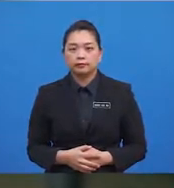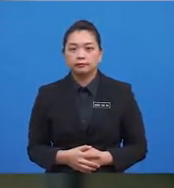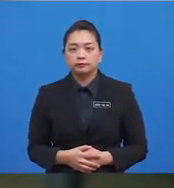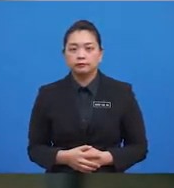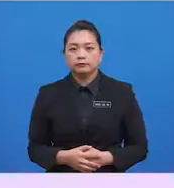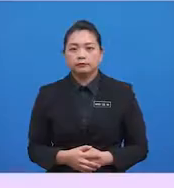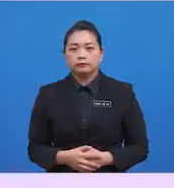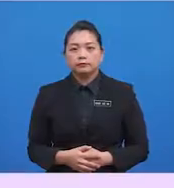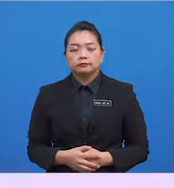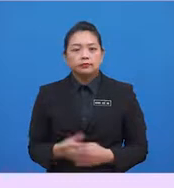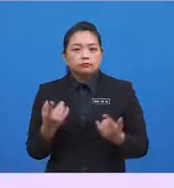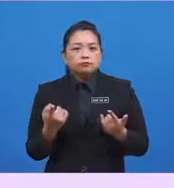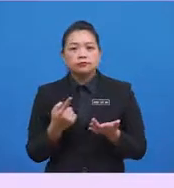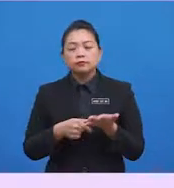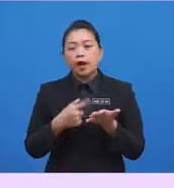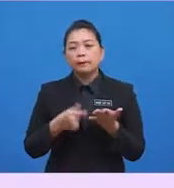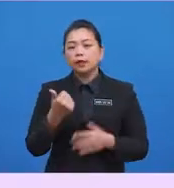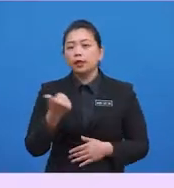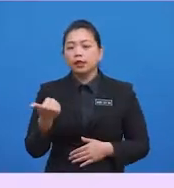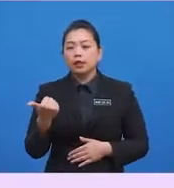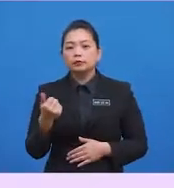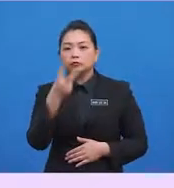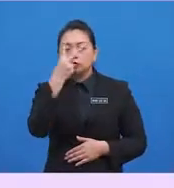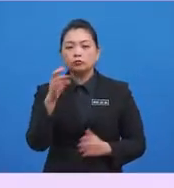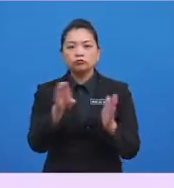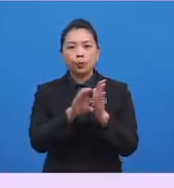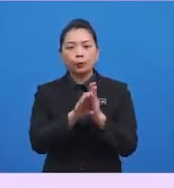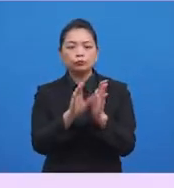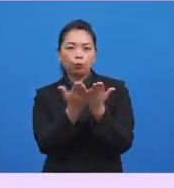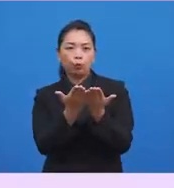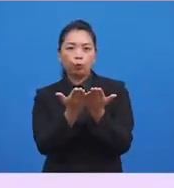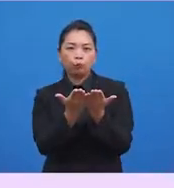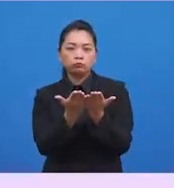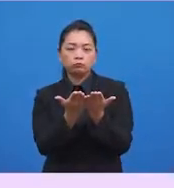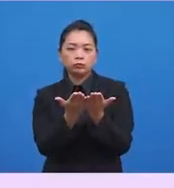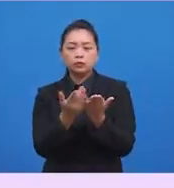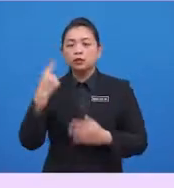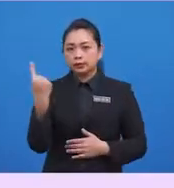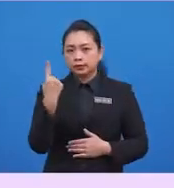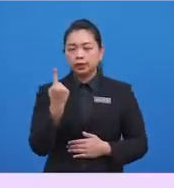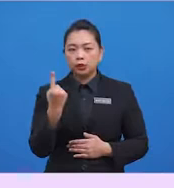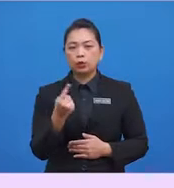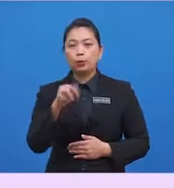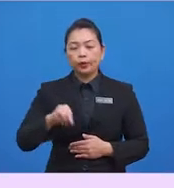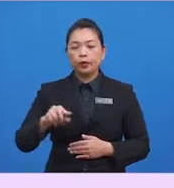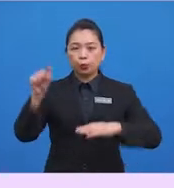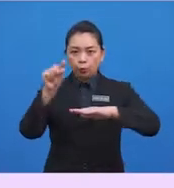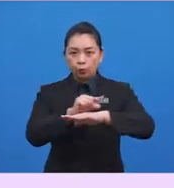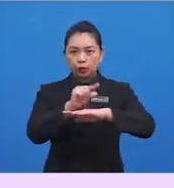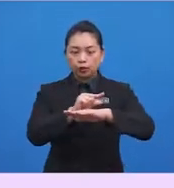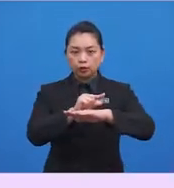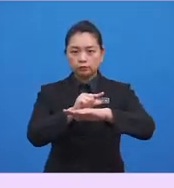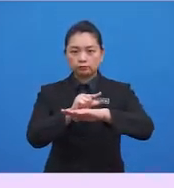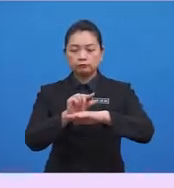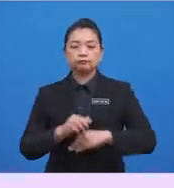ini. Sebagai contoh, buku yang sering murid gunakan untuk mengulang kaji